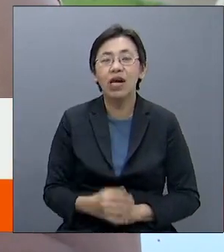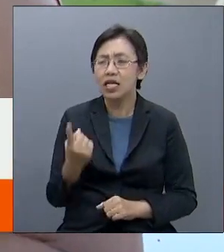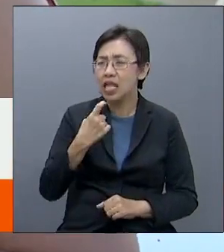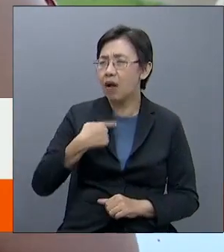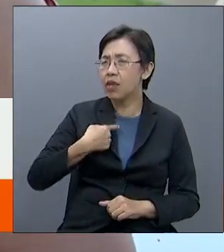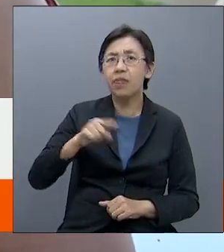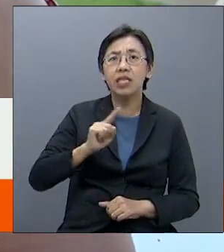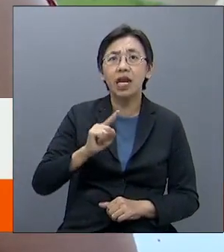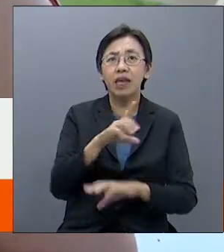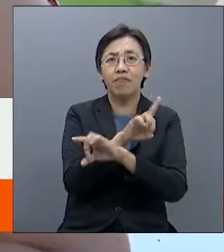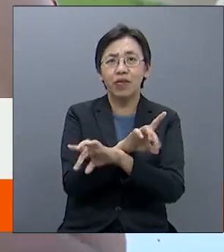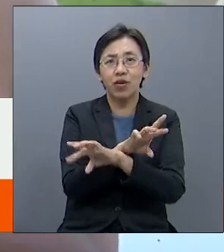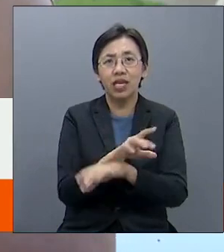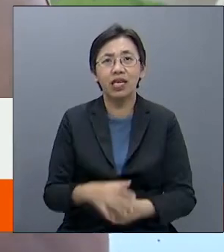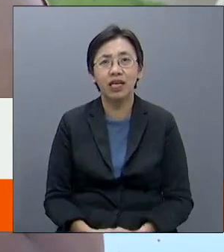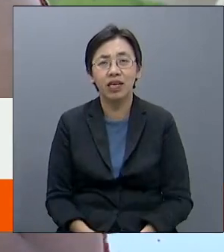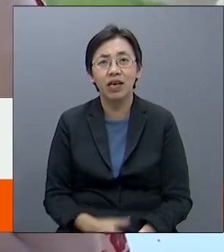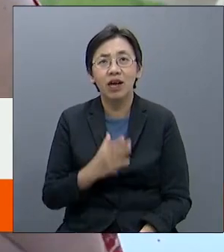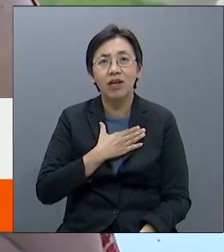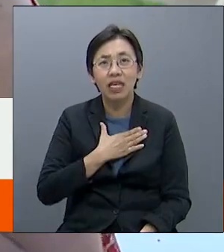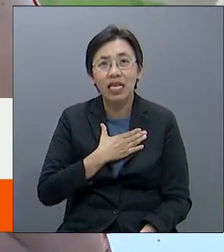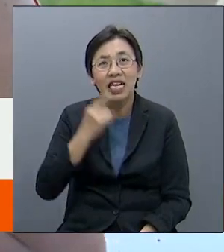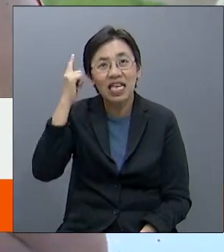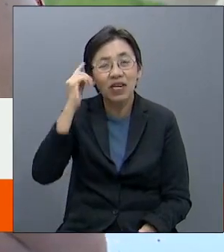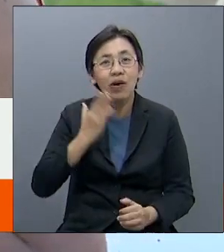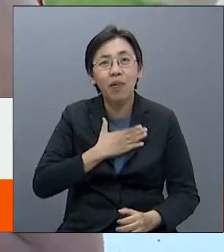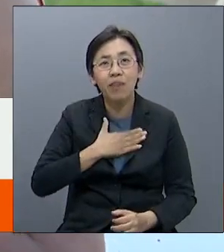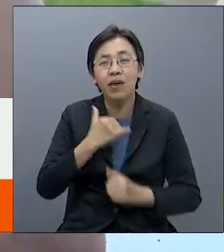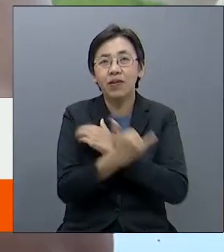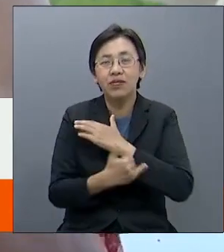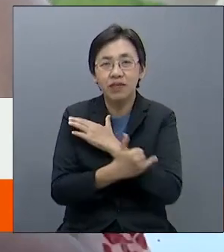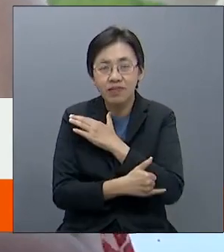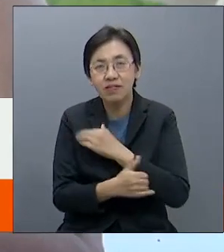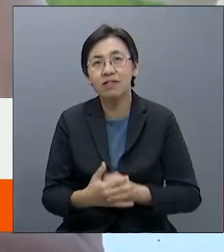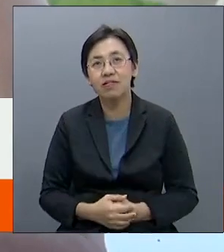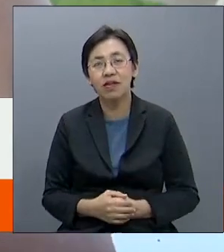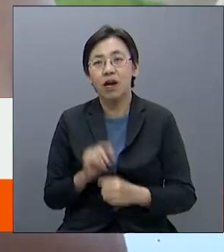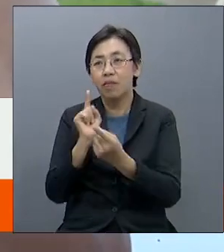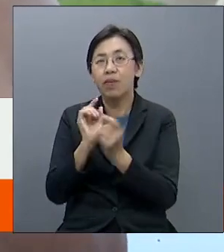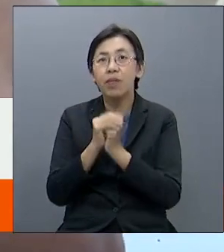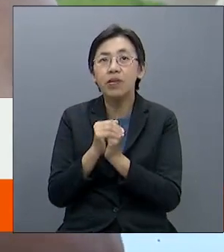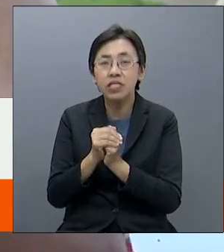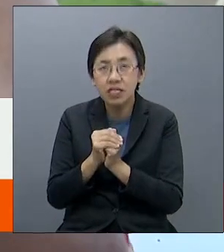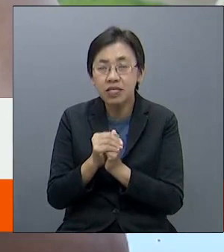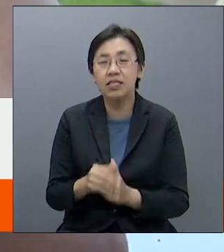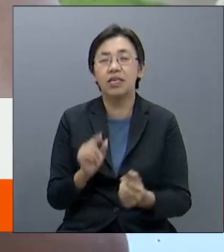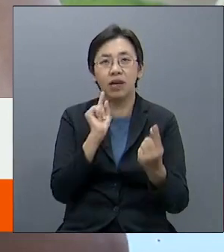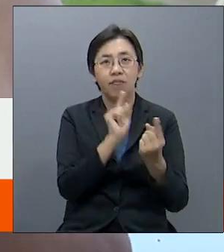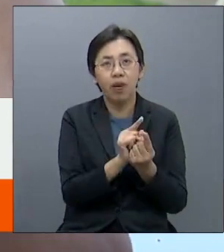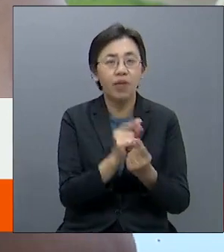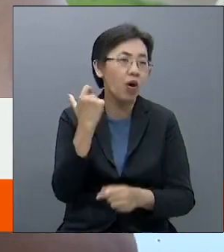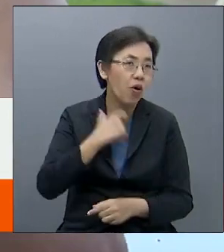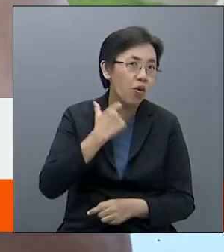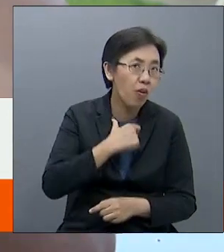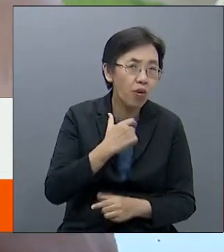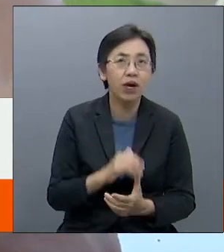พชรบุรีเขานึกว่าผมเป็นคนต่างประเทศแล้วไปเจอคนจีนไปเจอคนฮ่องกงอะ